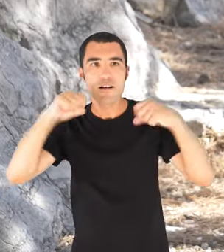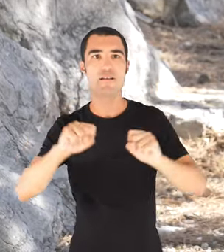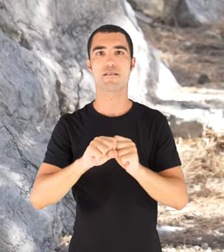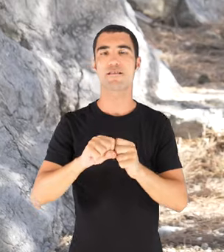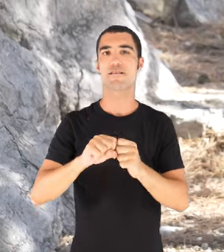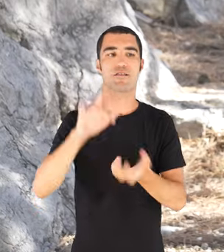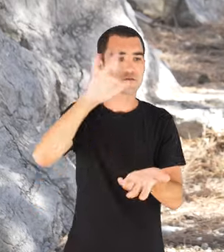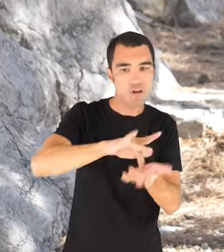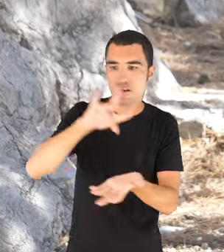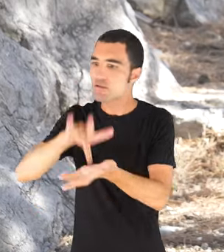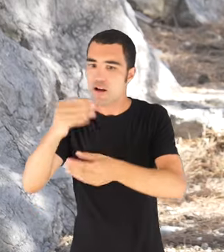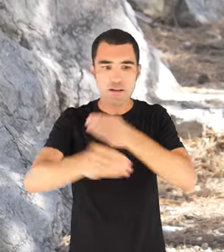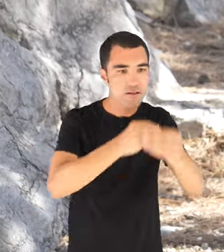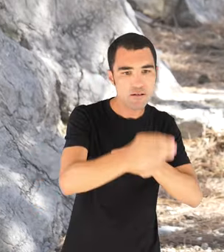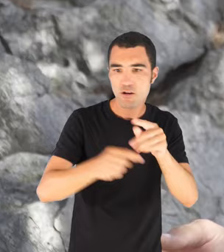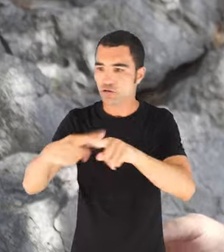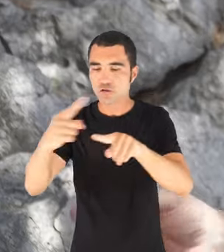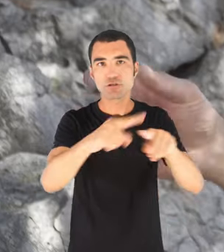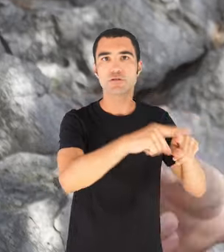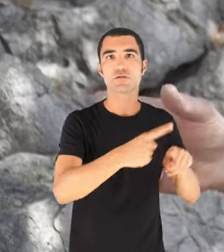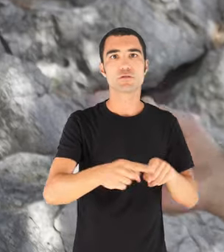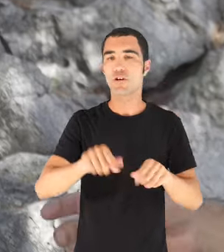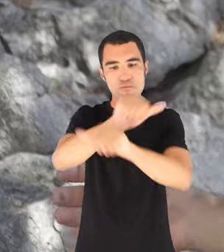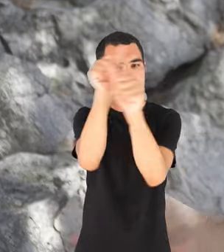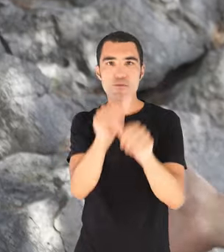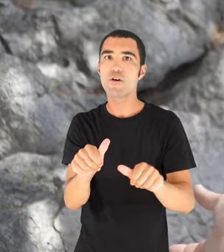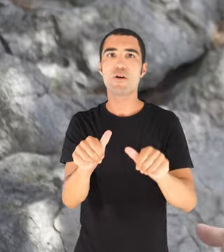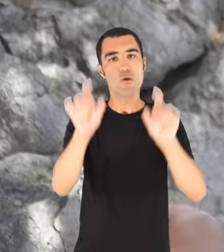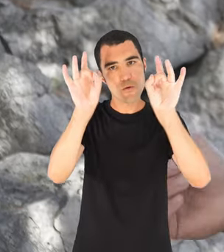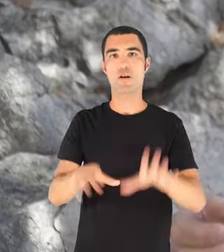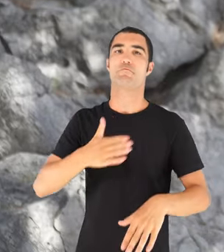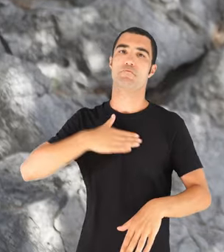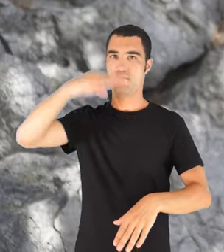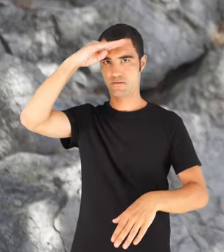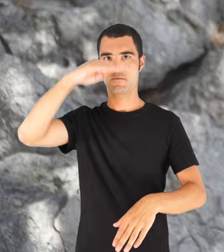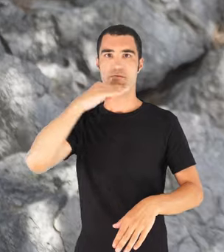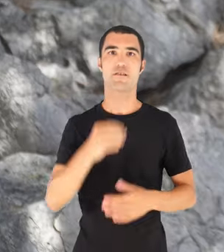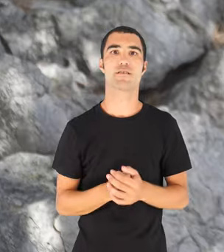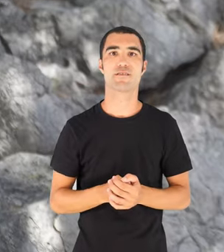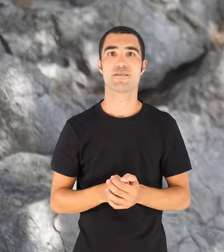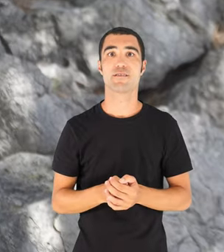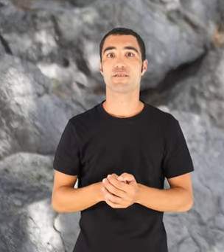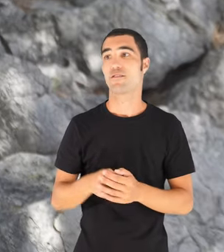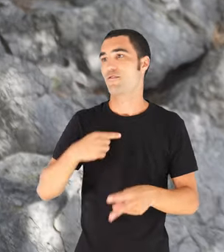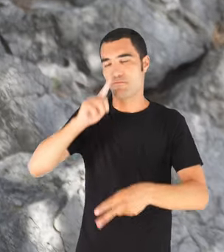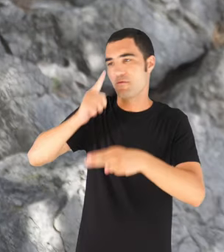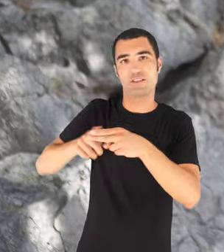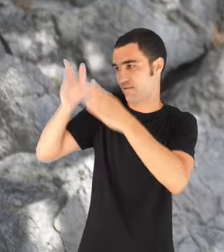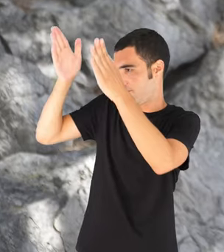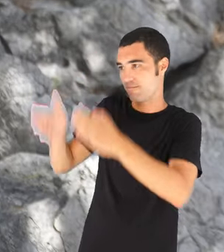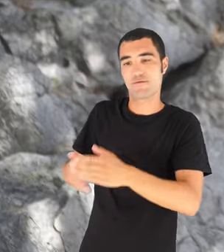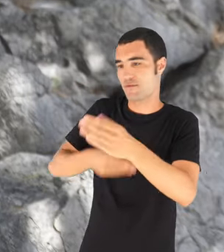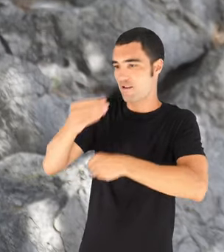l'hora de fer les coses, o sigui, tinc el mateix model que mon pare, o sigui que si ho faig com